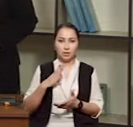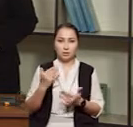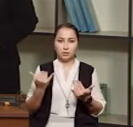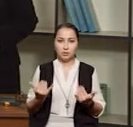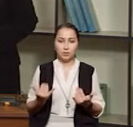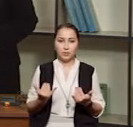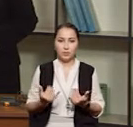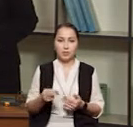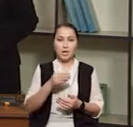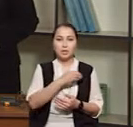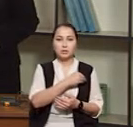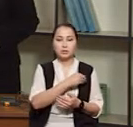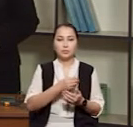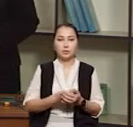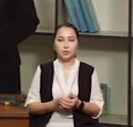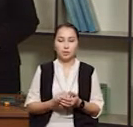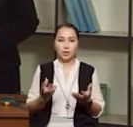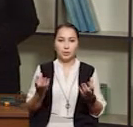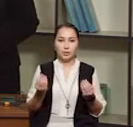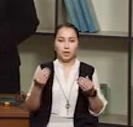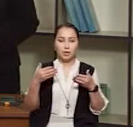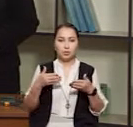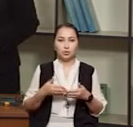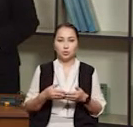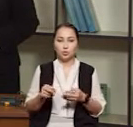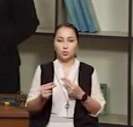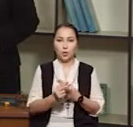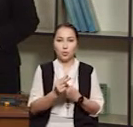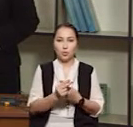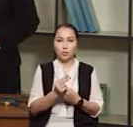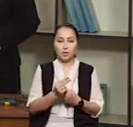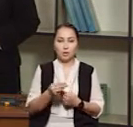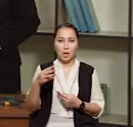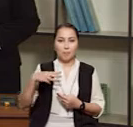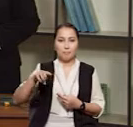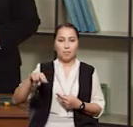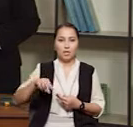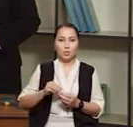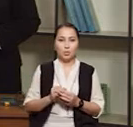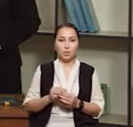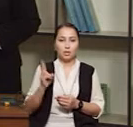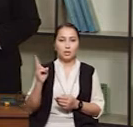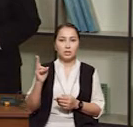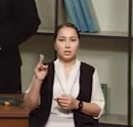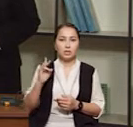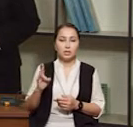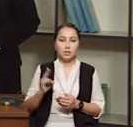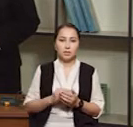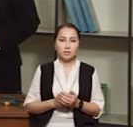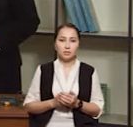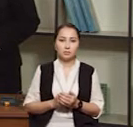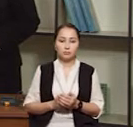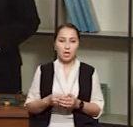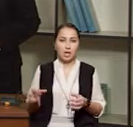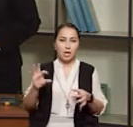өткенсіз. Бүгін енді температураны яна чүкіррақ органып, молекуляр кинетик назария жихатыдан температура